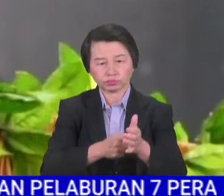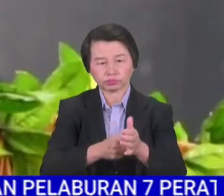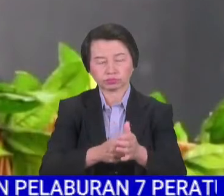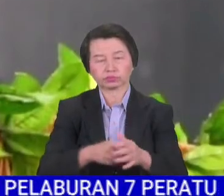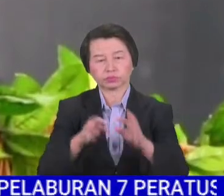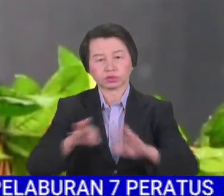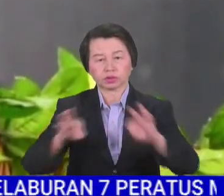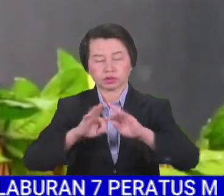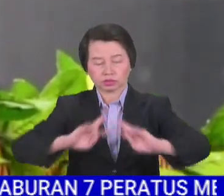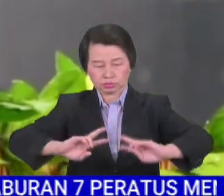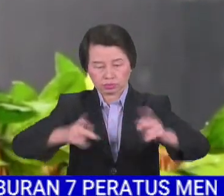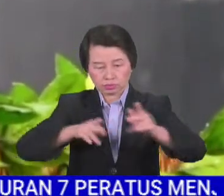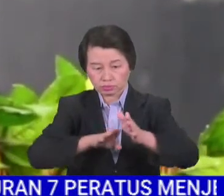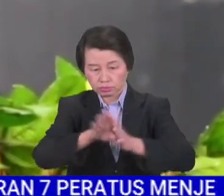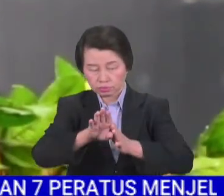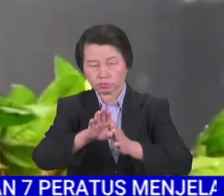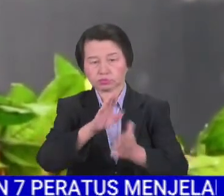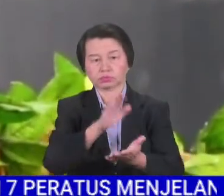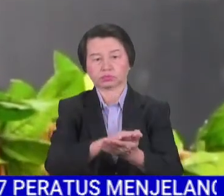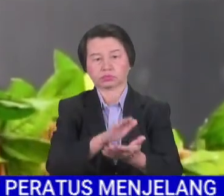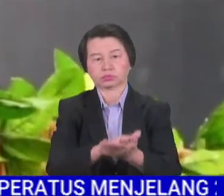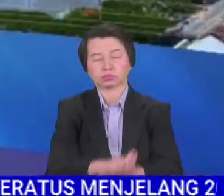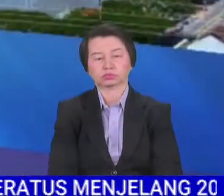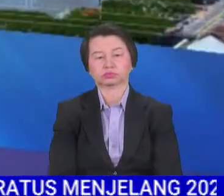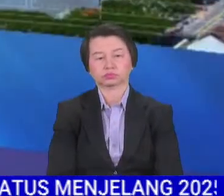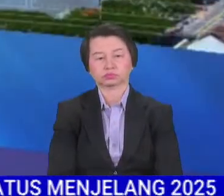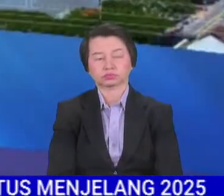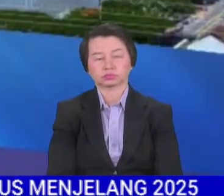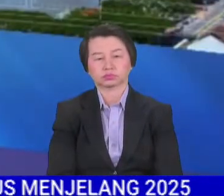kepentingan bagi meningkatkan prestasi sekolah.